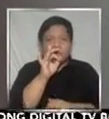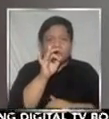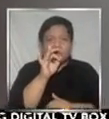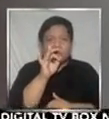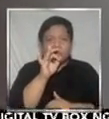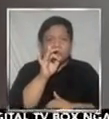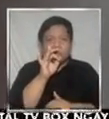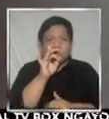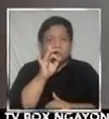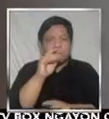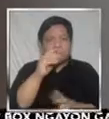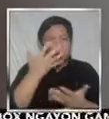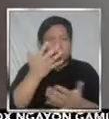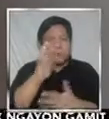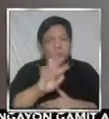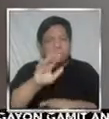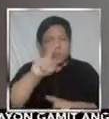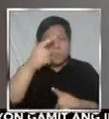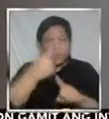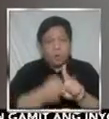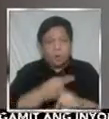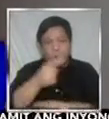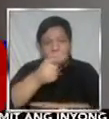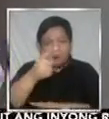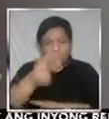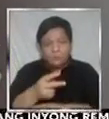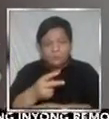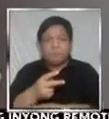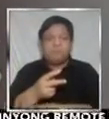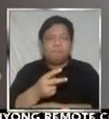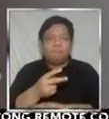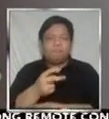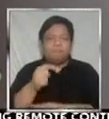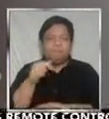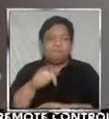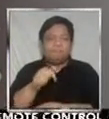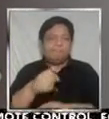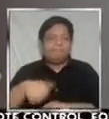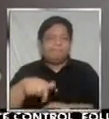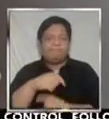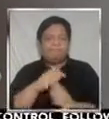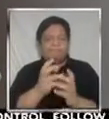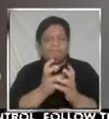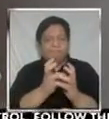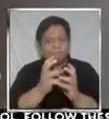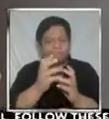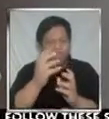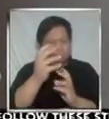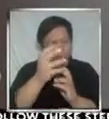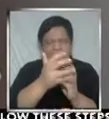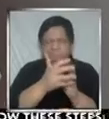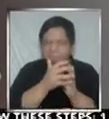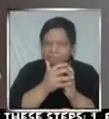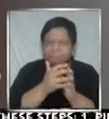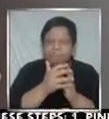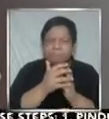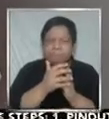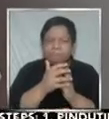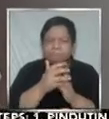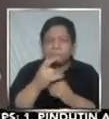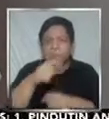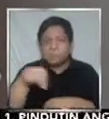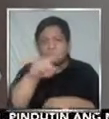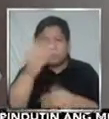isang buwan at kalahati na nakalockdown dito sa amin. Tapos yung mga may trabaho